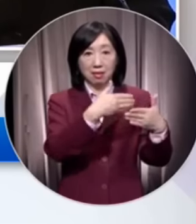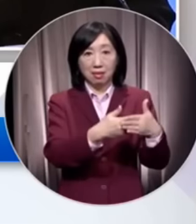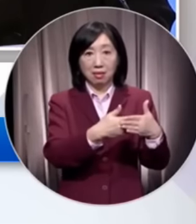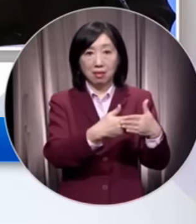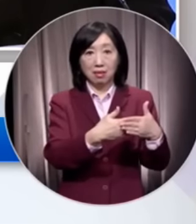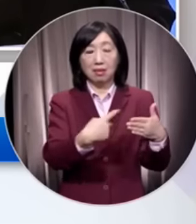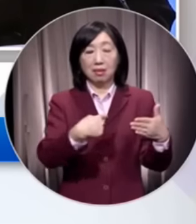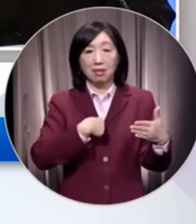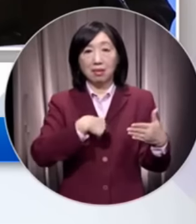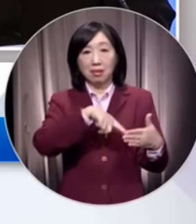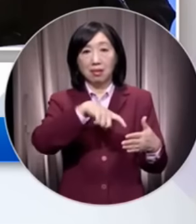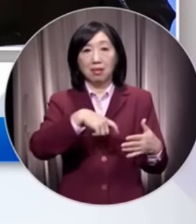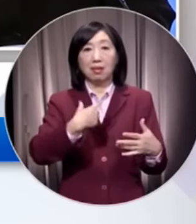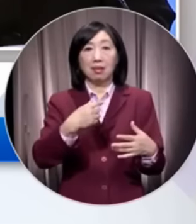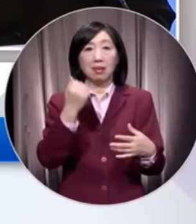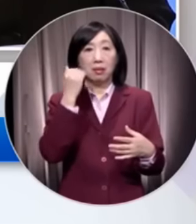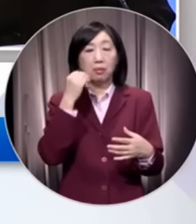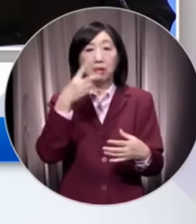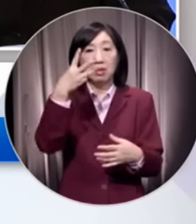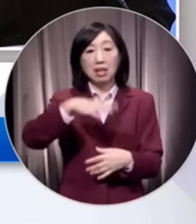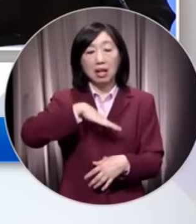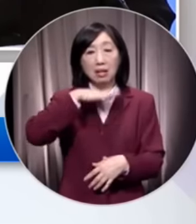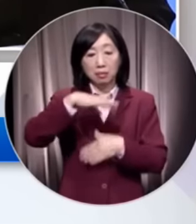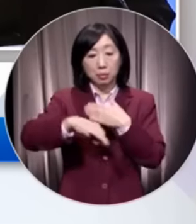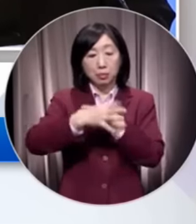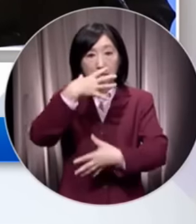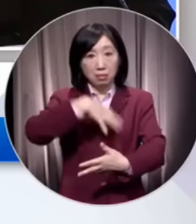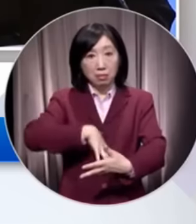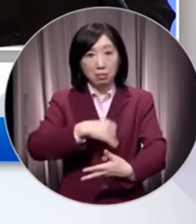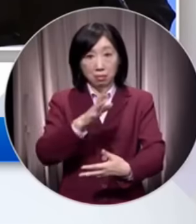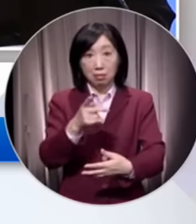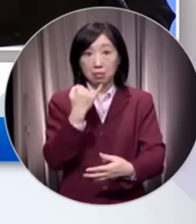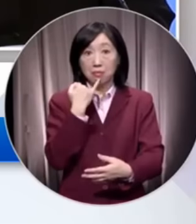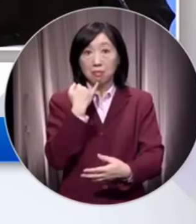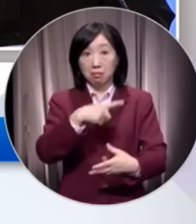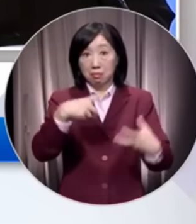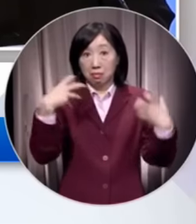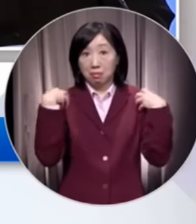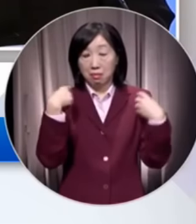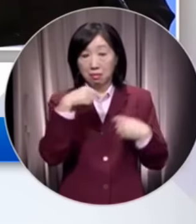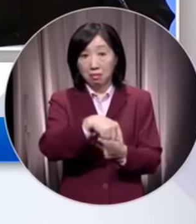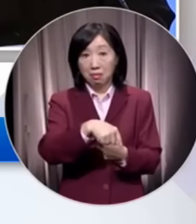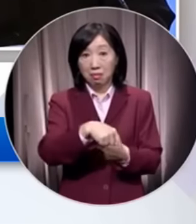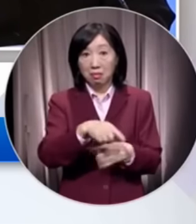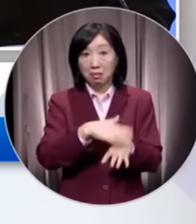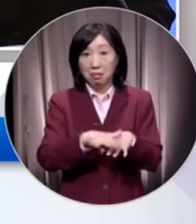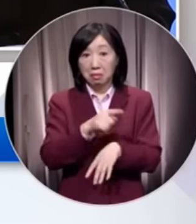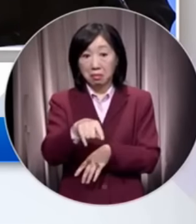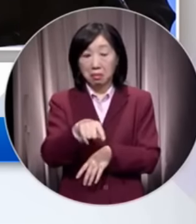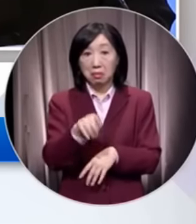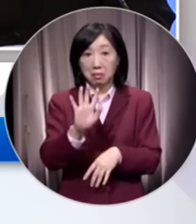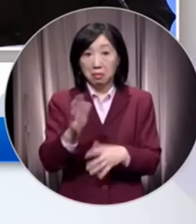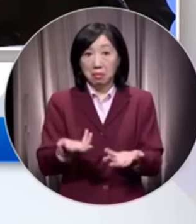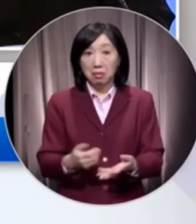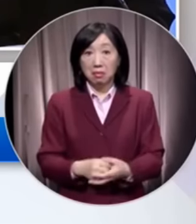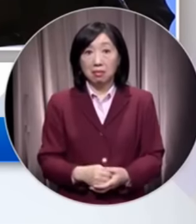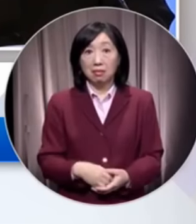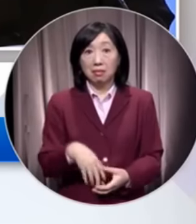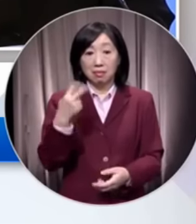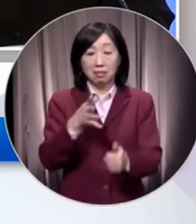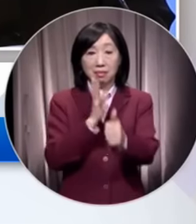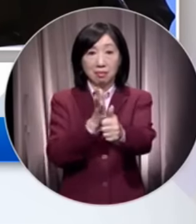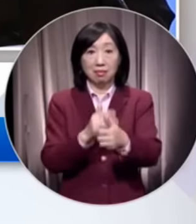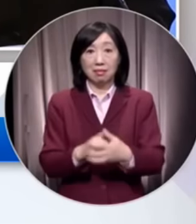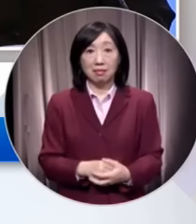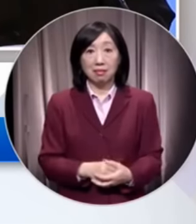跟党职的人员，三等亲之内重要幕僚，不会假公济私。再请教两位主席，你们如